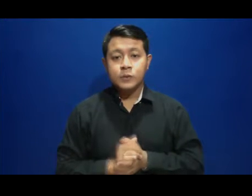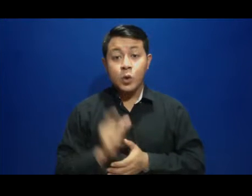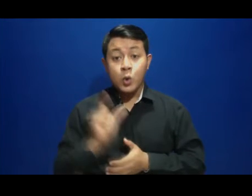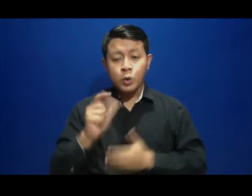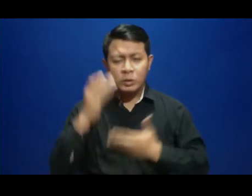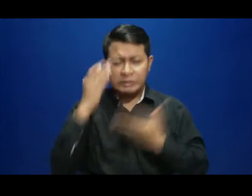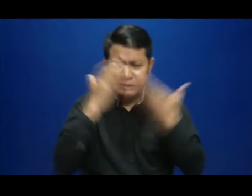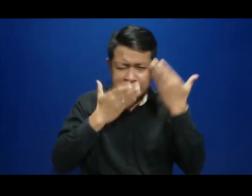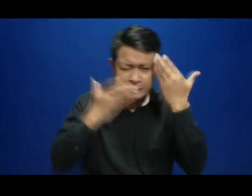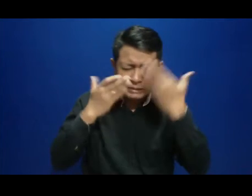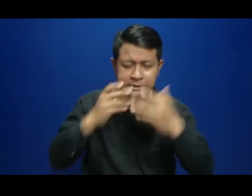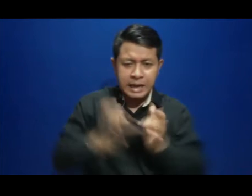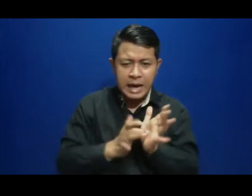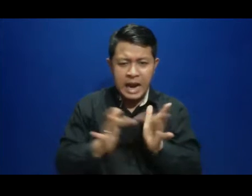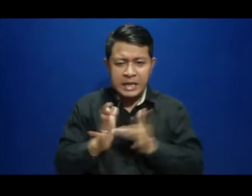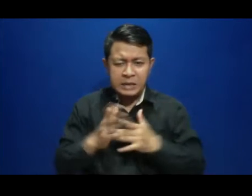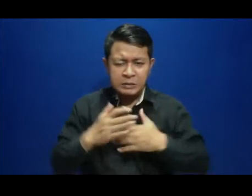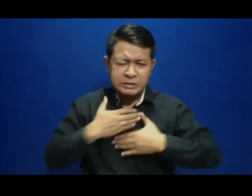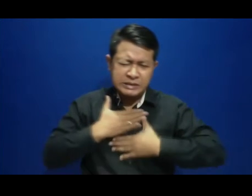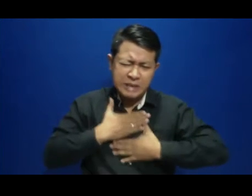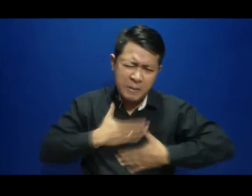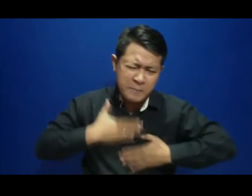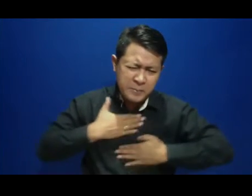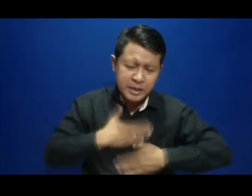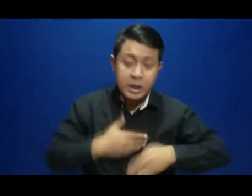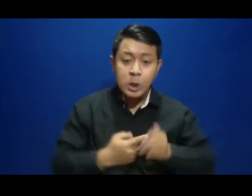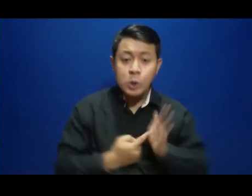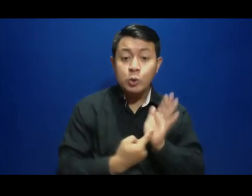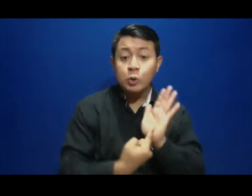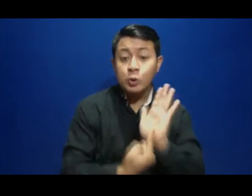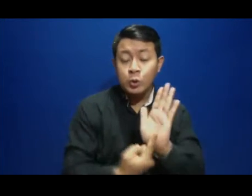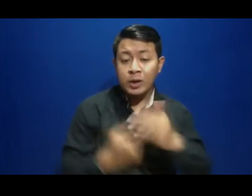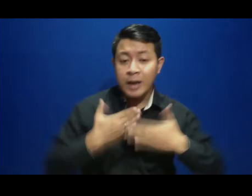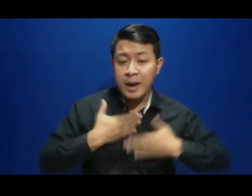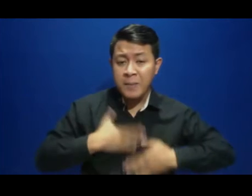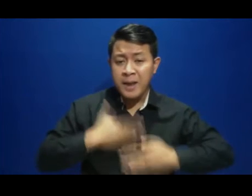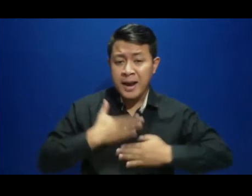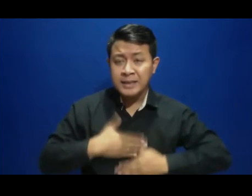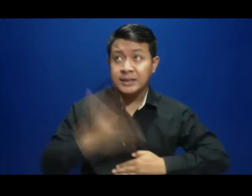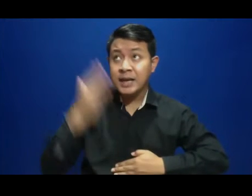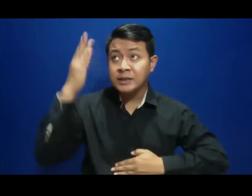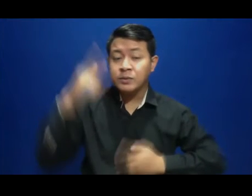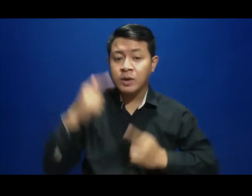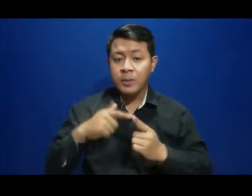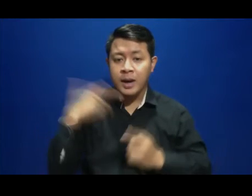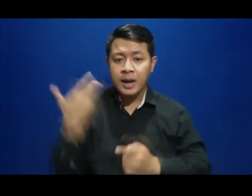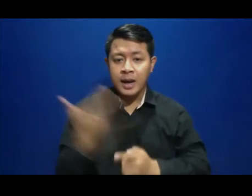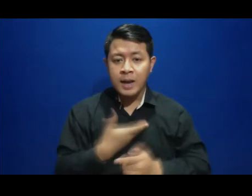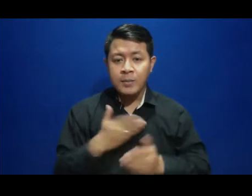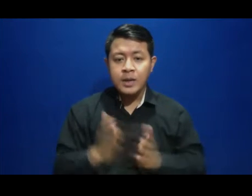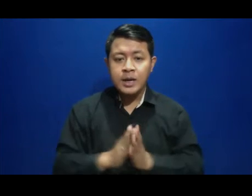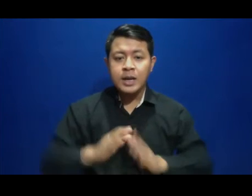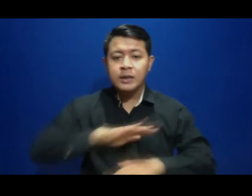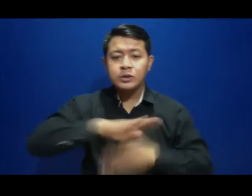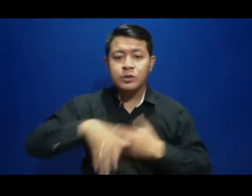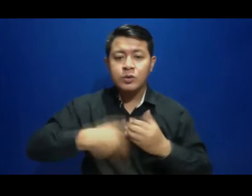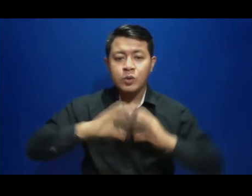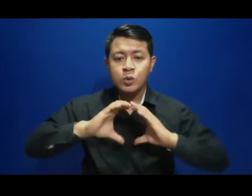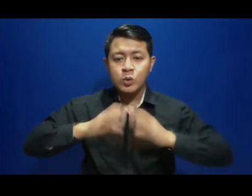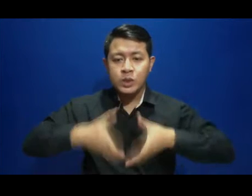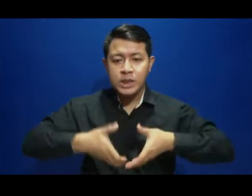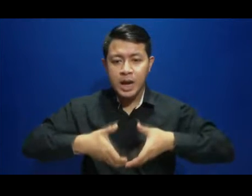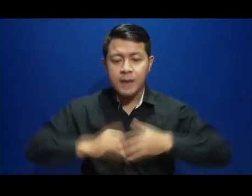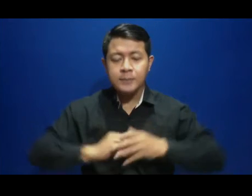Demi sengsara Yesus yang pedih, tunjukkanlah belas kasih-Mu kepada kami dan seluruh dunia.